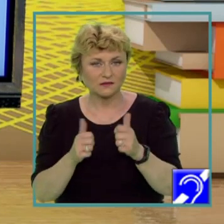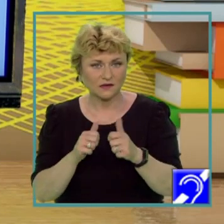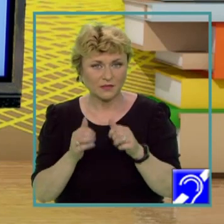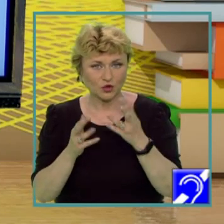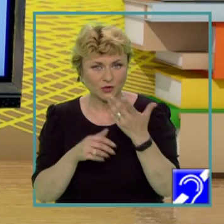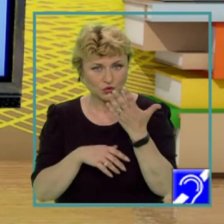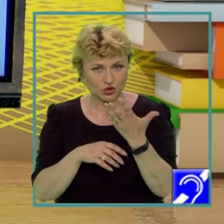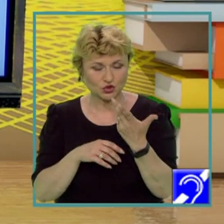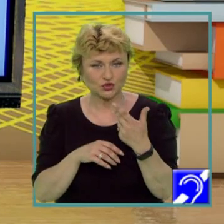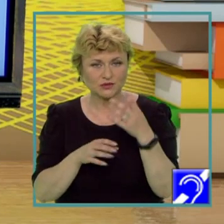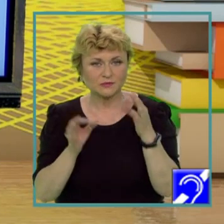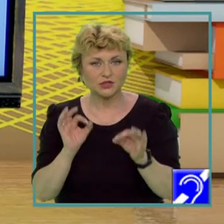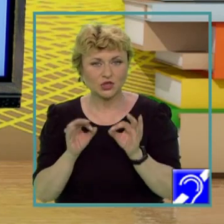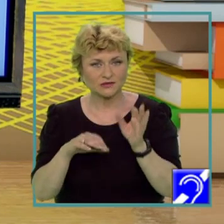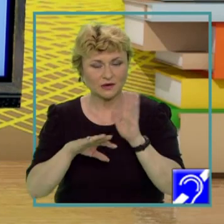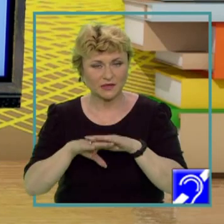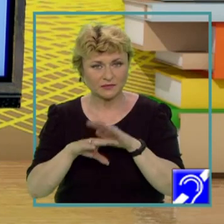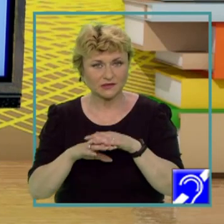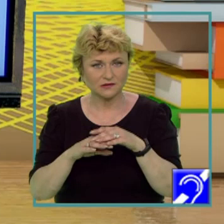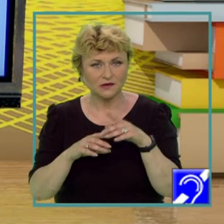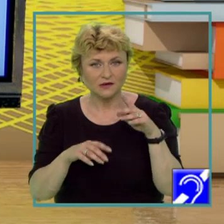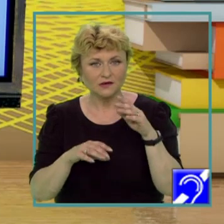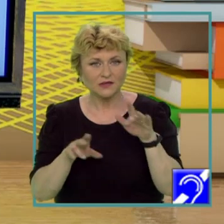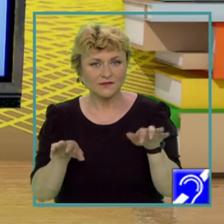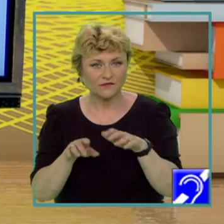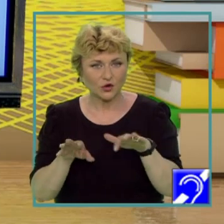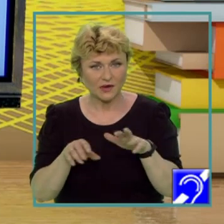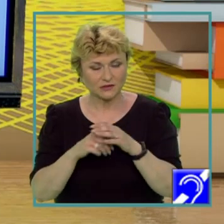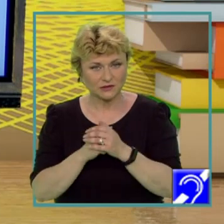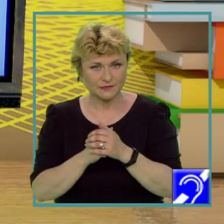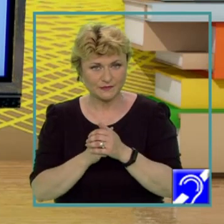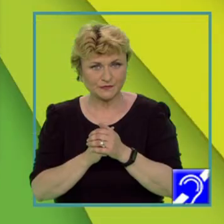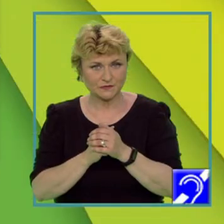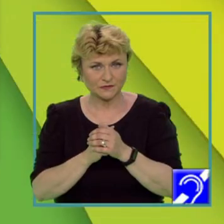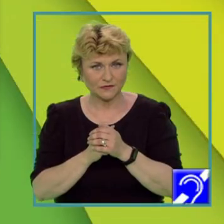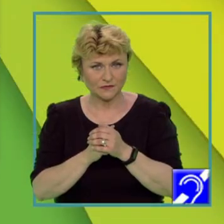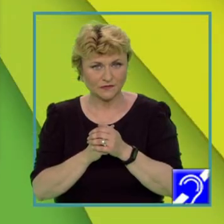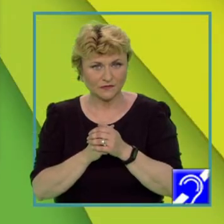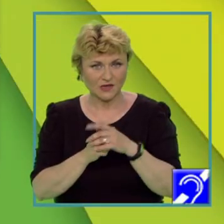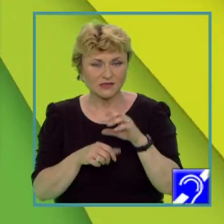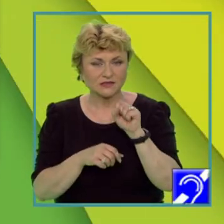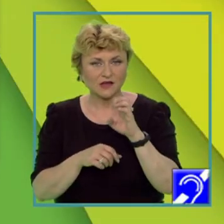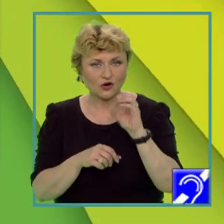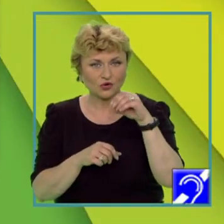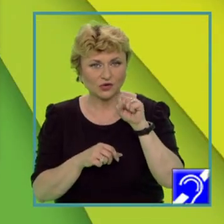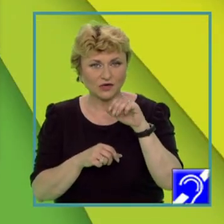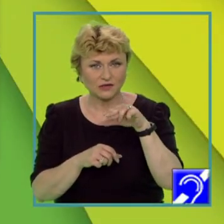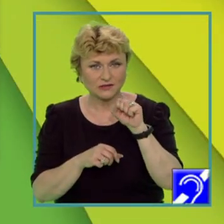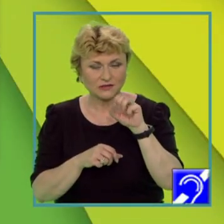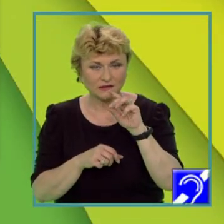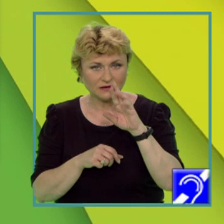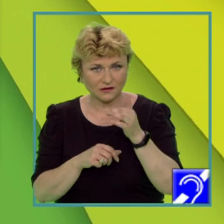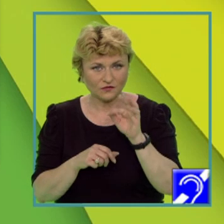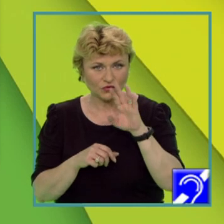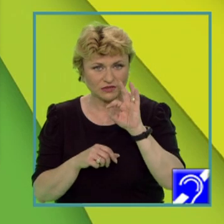specializarea matematică informatică itemul un roman doi Se consideră funcția f definită pe